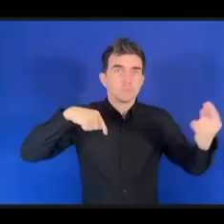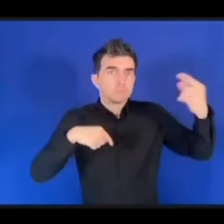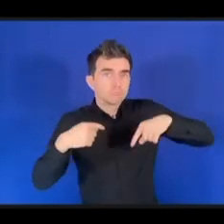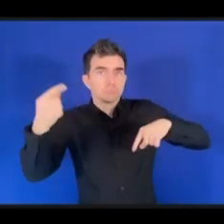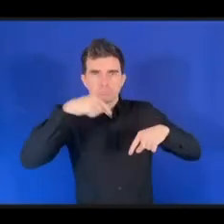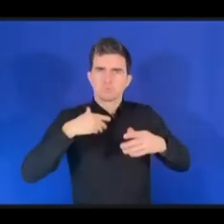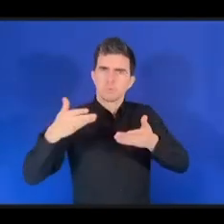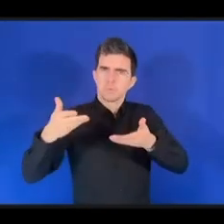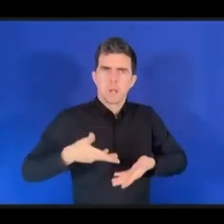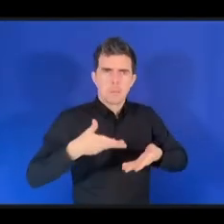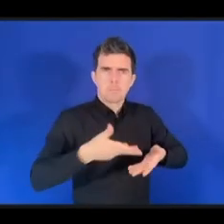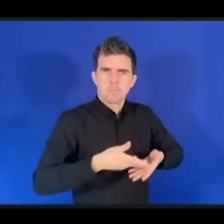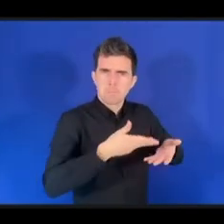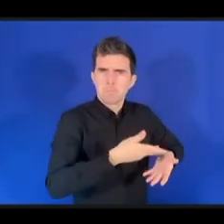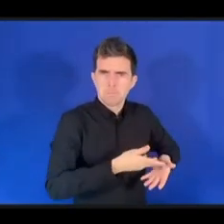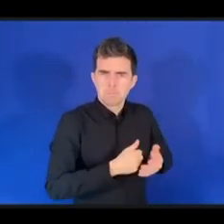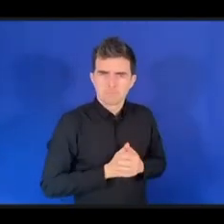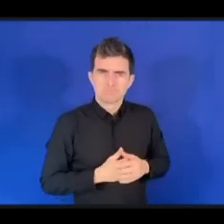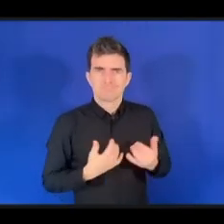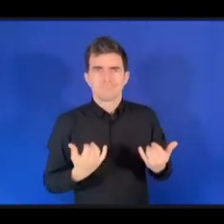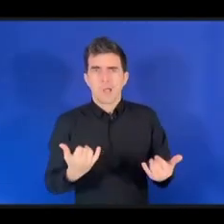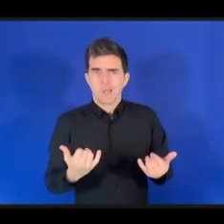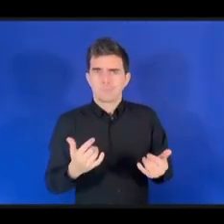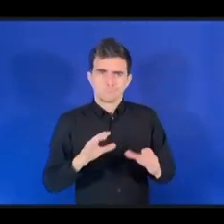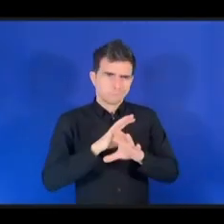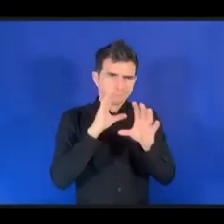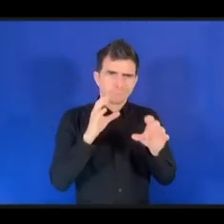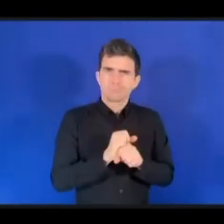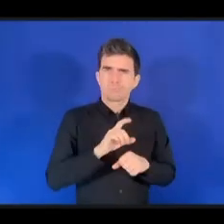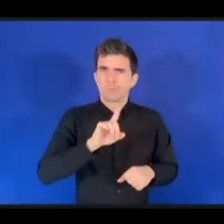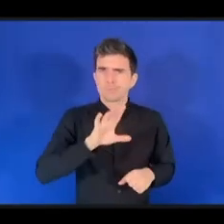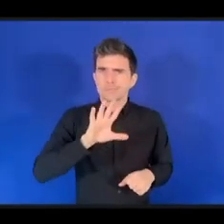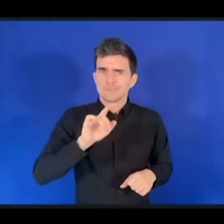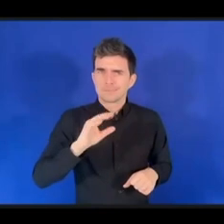到15000人，所以呢，